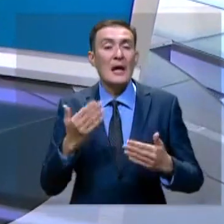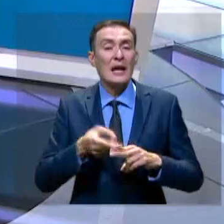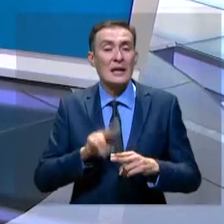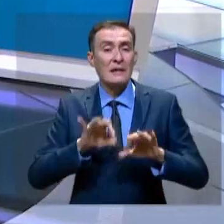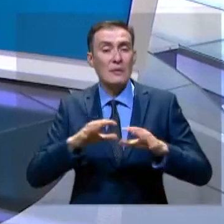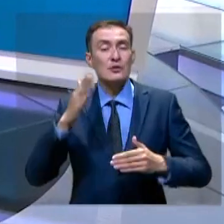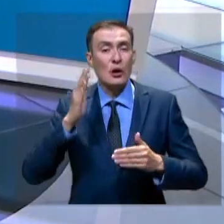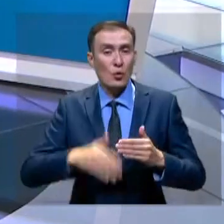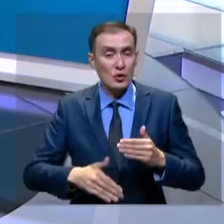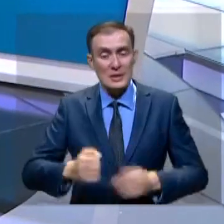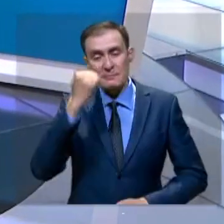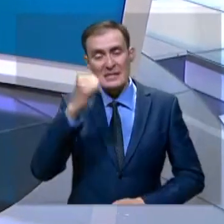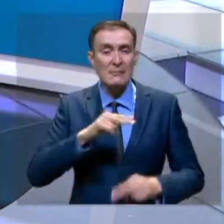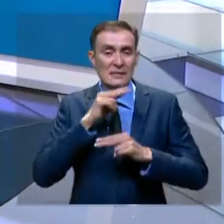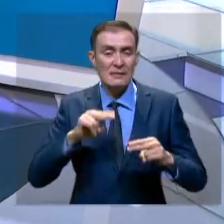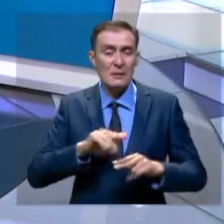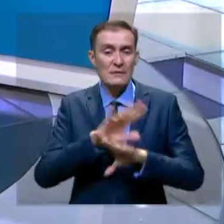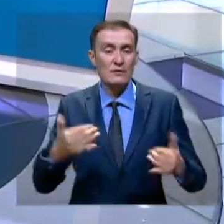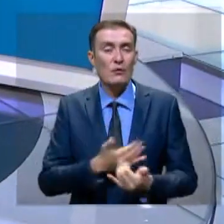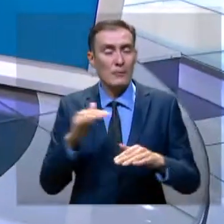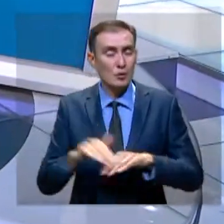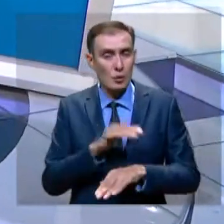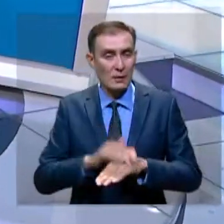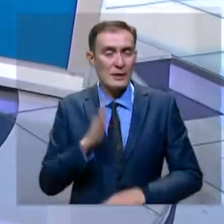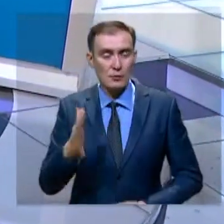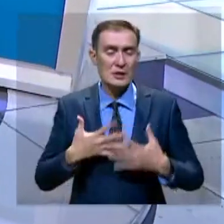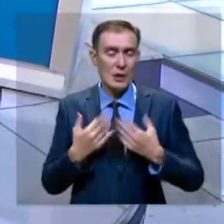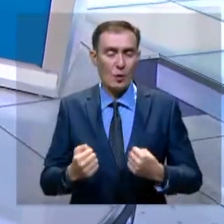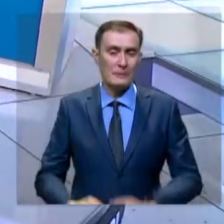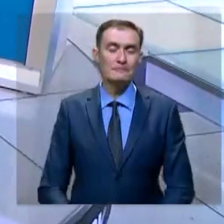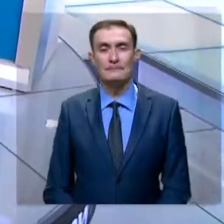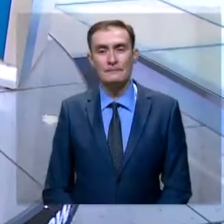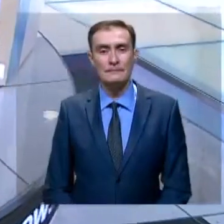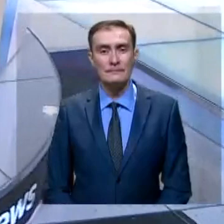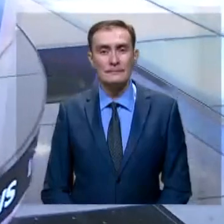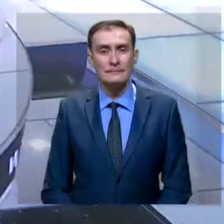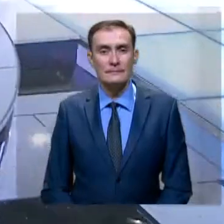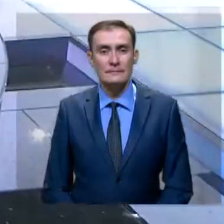потому что впереди очередная серия фильма «Келинджан». Приятного просмотра и до встречи в эфире!